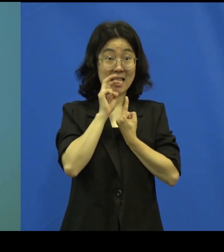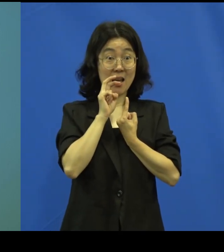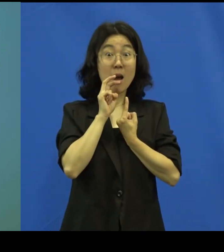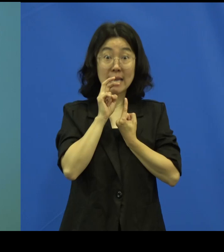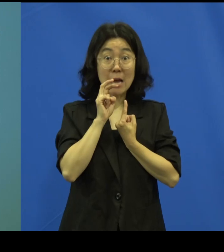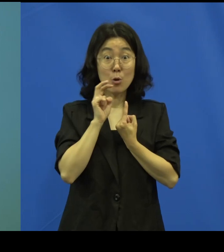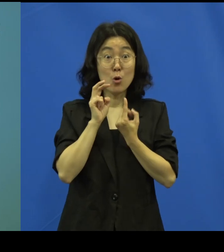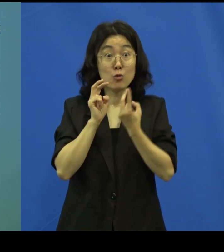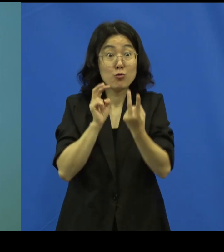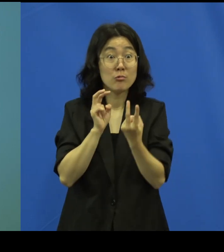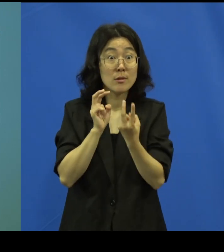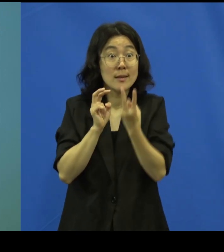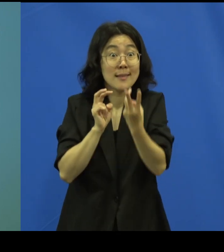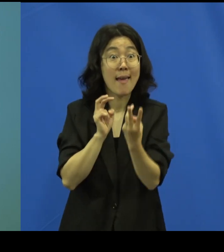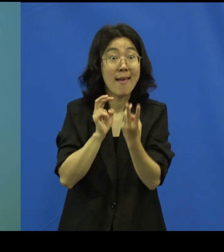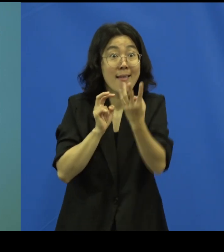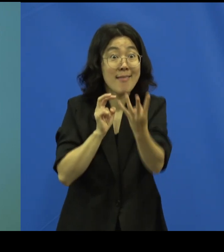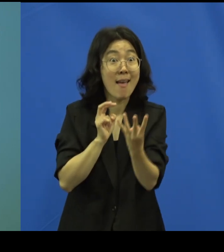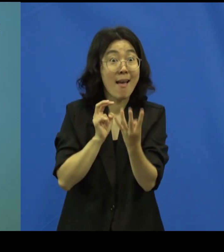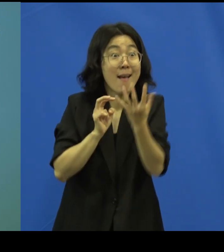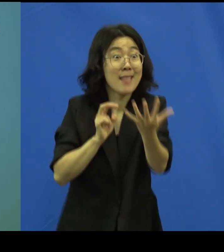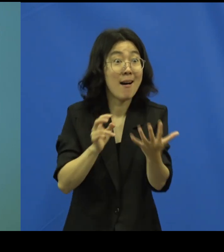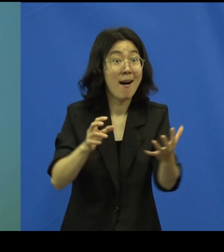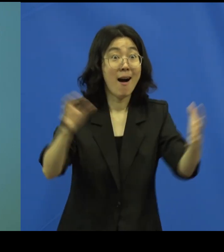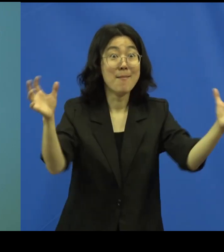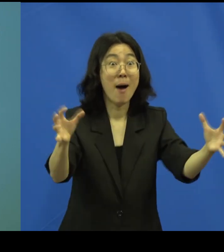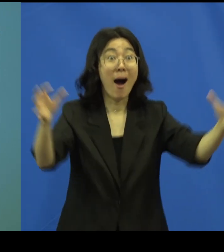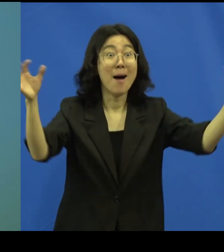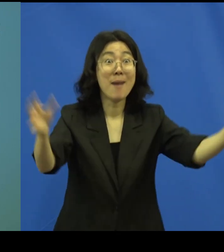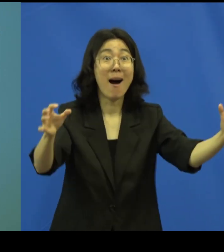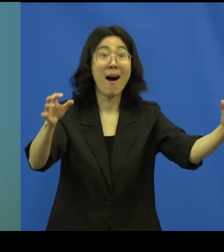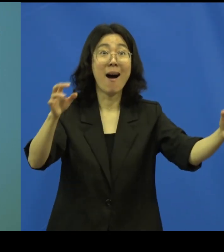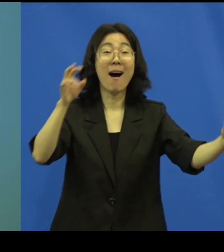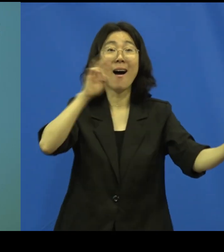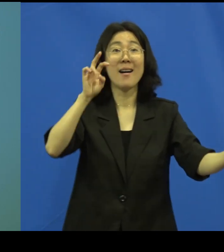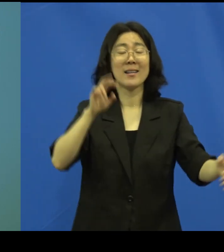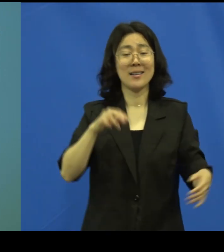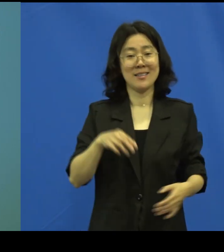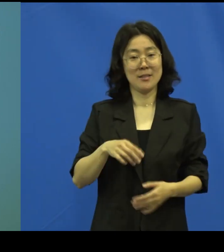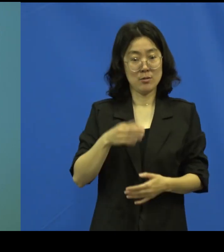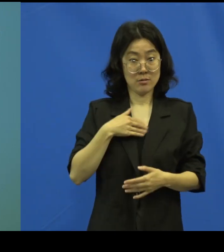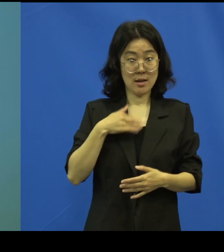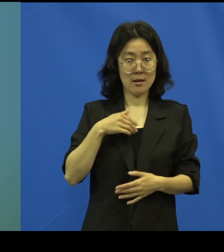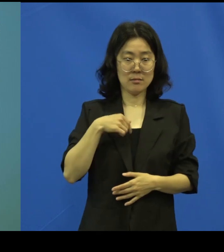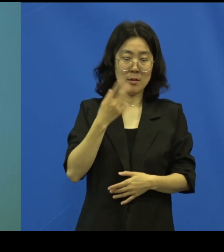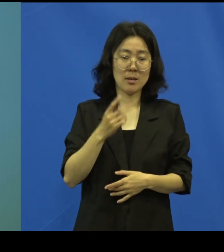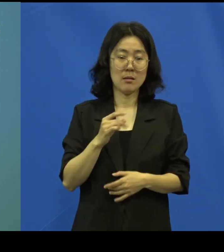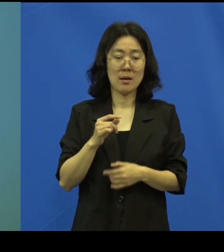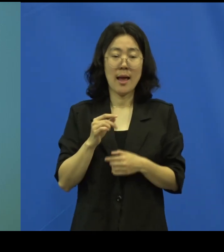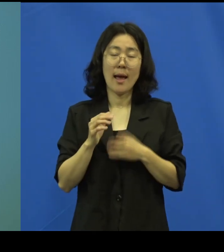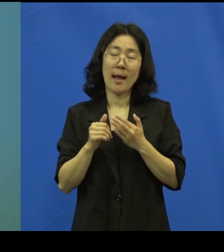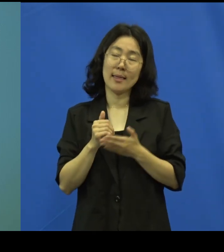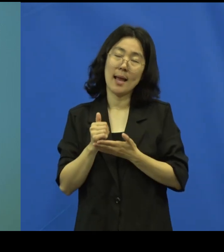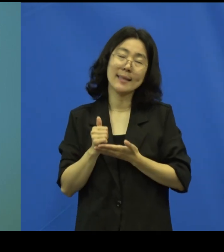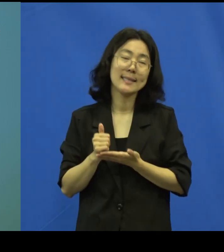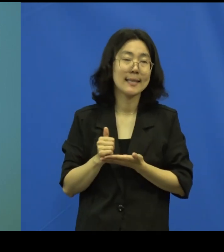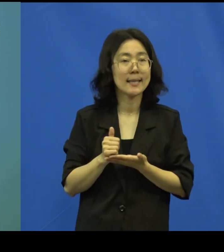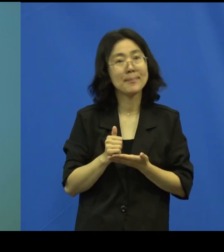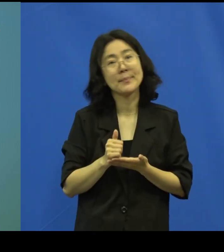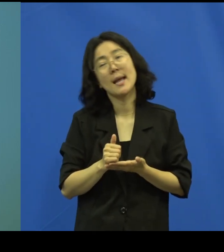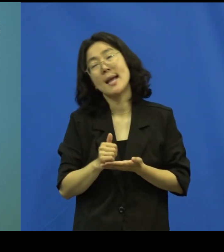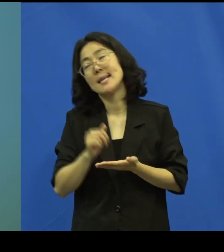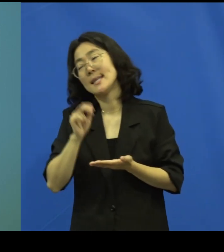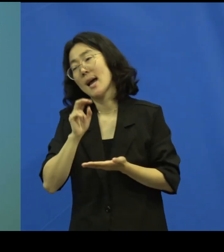더 세어져 가야 된다는 거예요. 전에는 그냥 힘없이 찬양했다면 어느 날부터 힘이 생기기 시작하고 어느